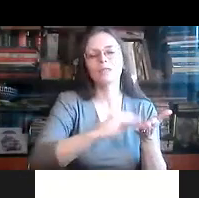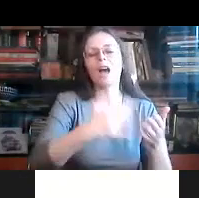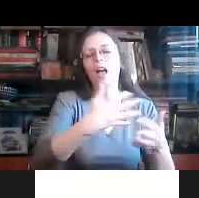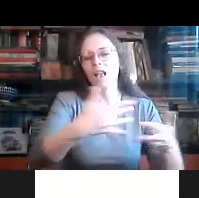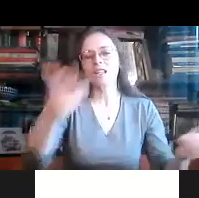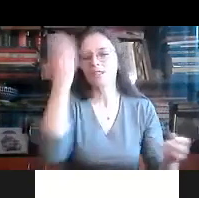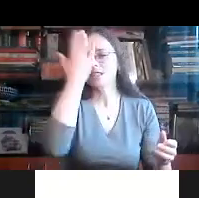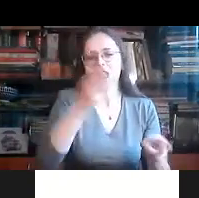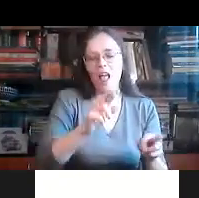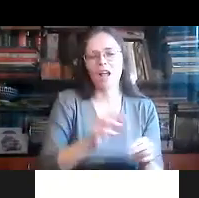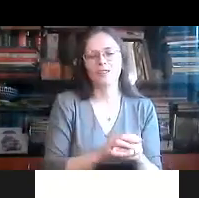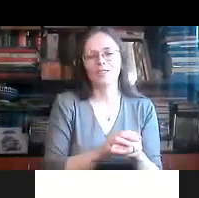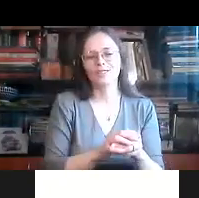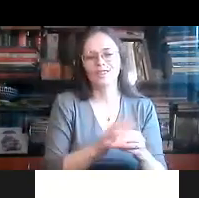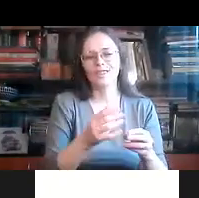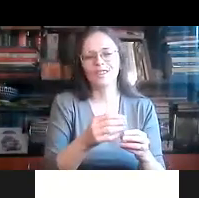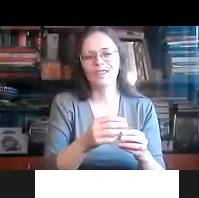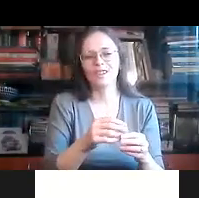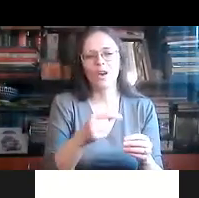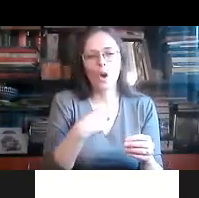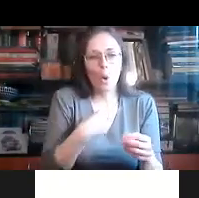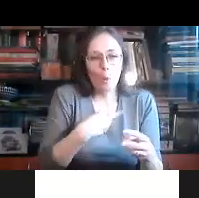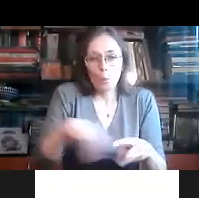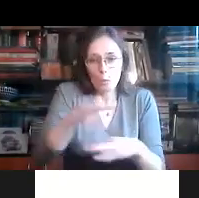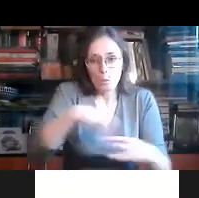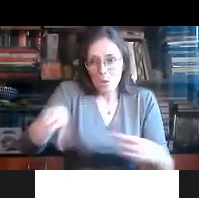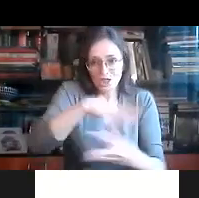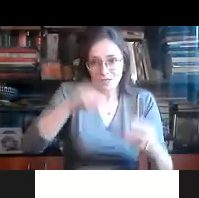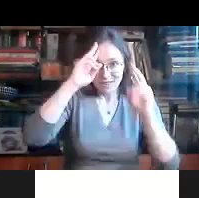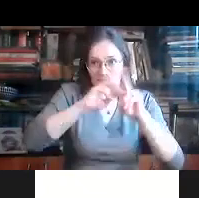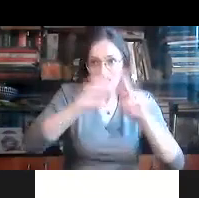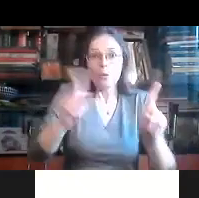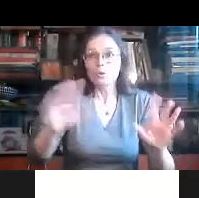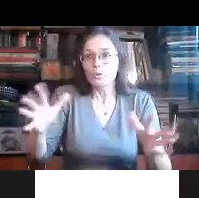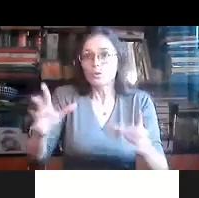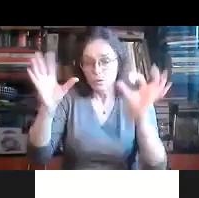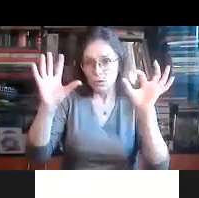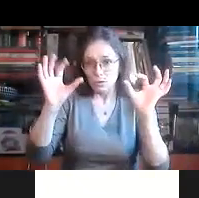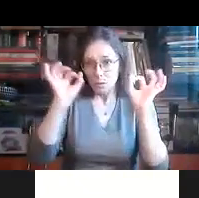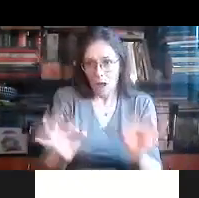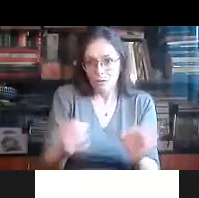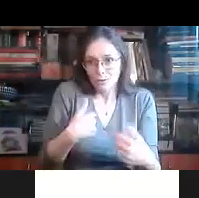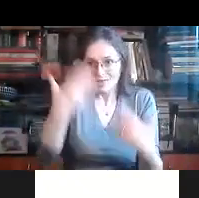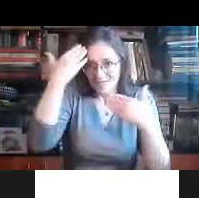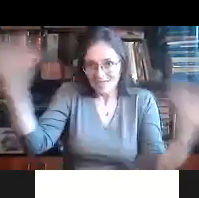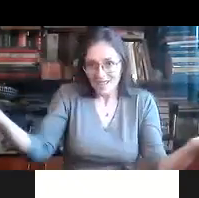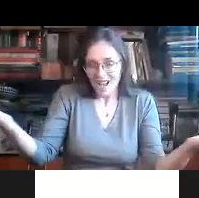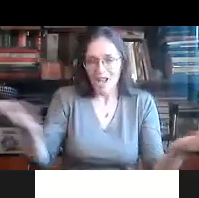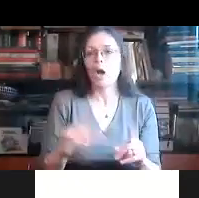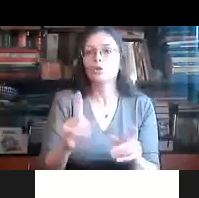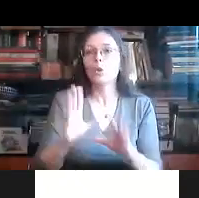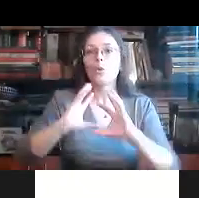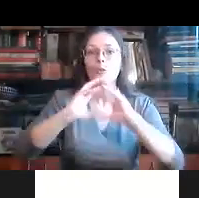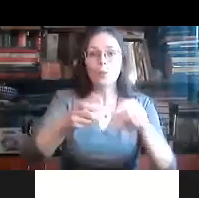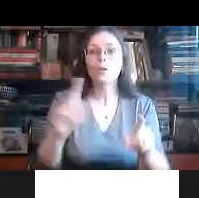на самом деле, да, и когда мы узнаем что-то, что происходит из первых уст, ну, от самих этих врачей, причем это